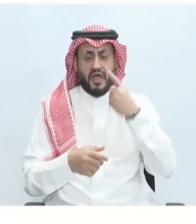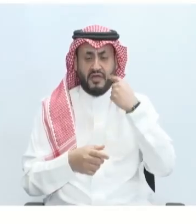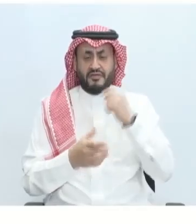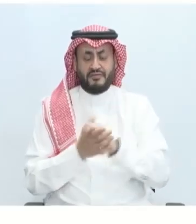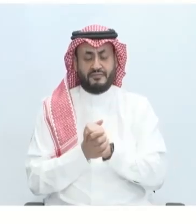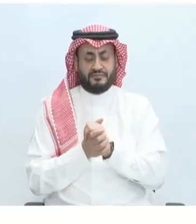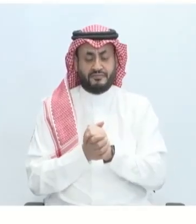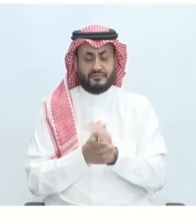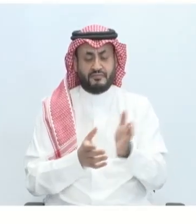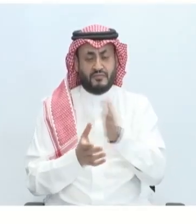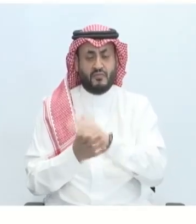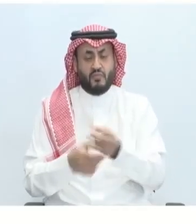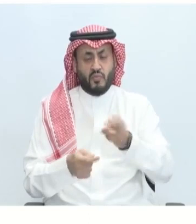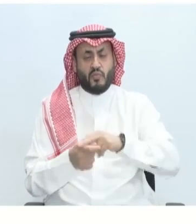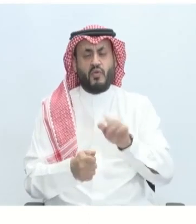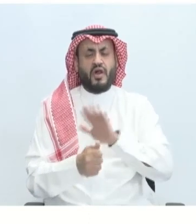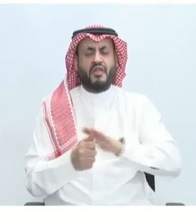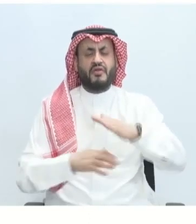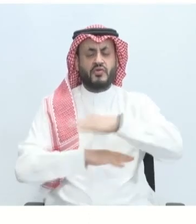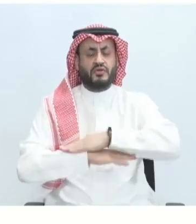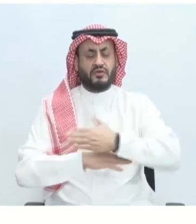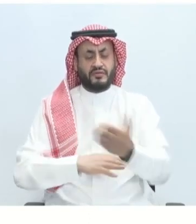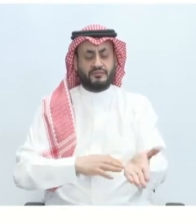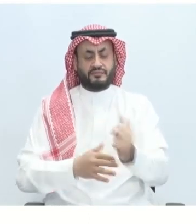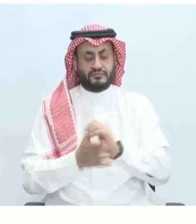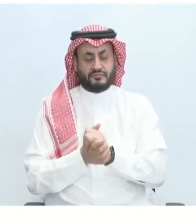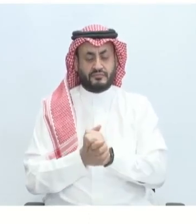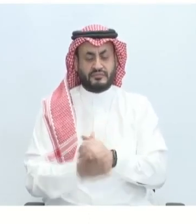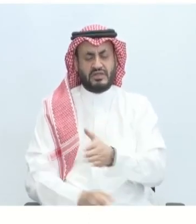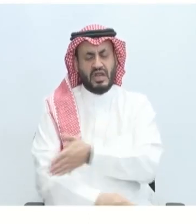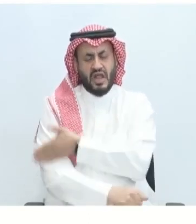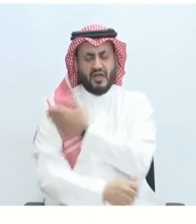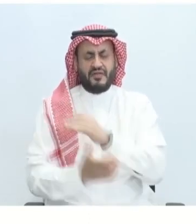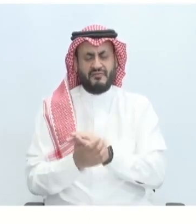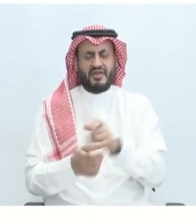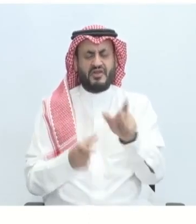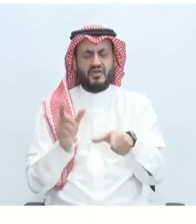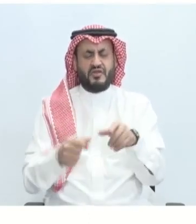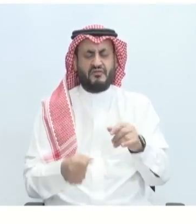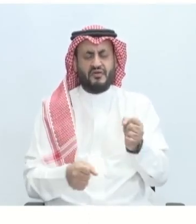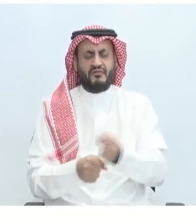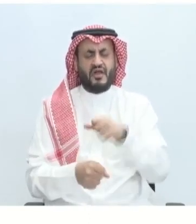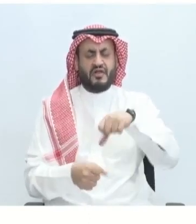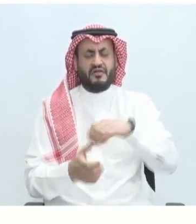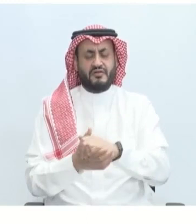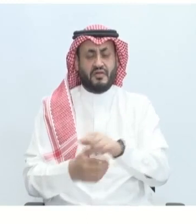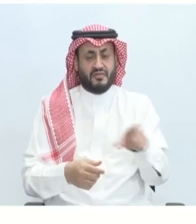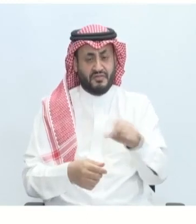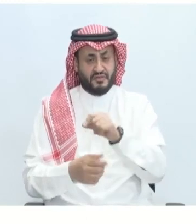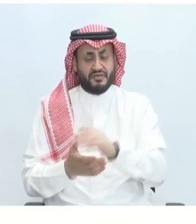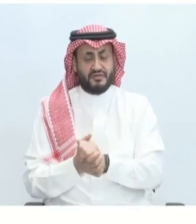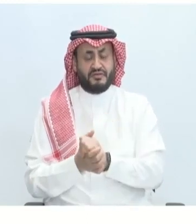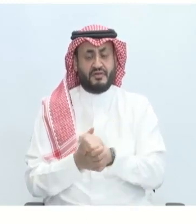حياتنا ايضا من الاثار السلوكيه في هذه الايات نقول اعفو عمن اخطا علي فلا اجازيه على